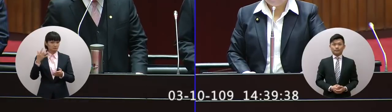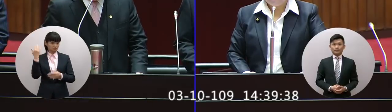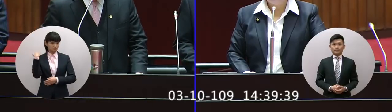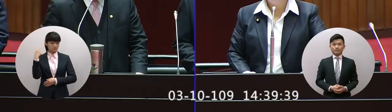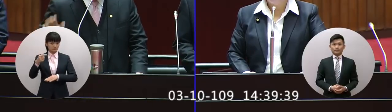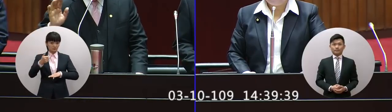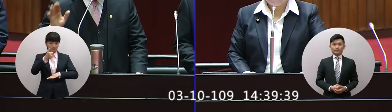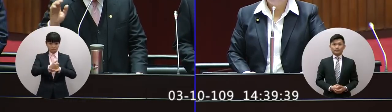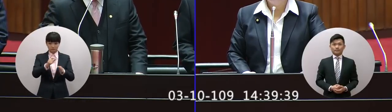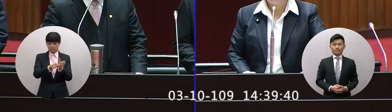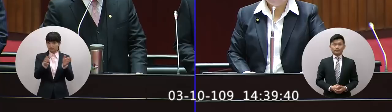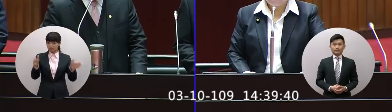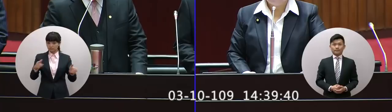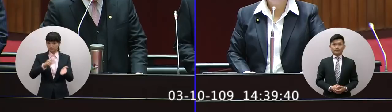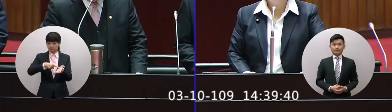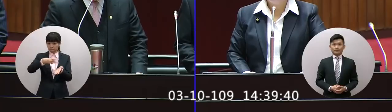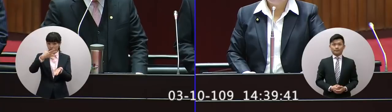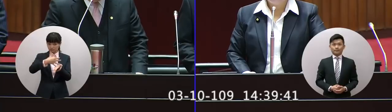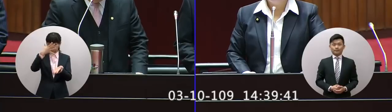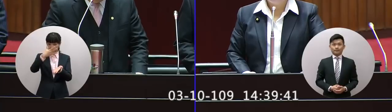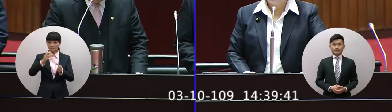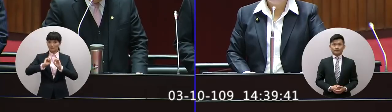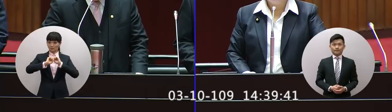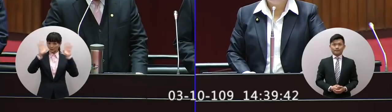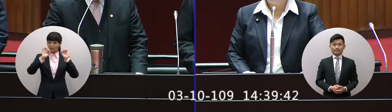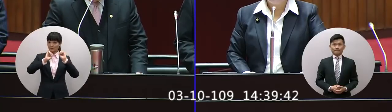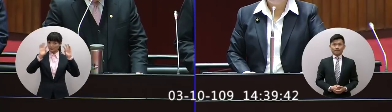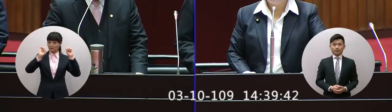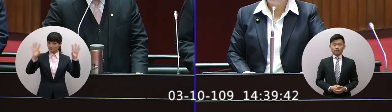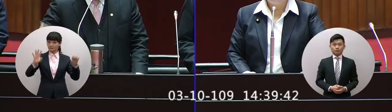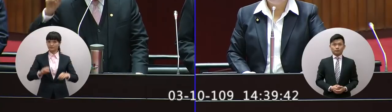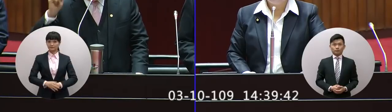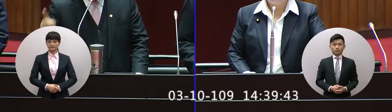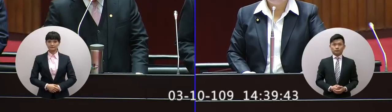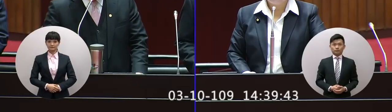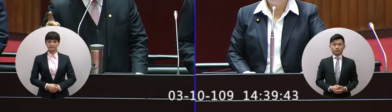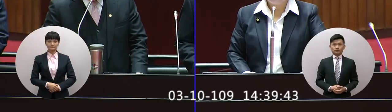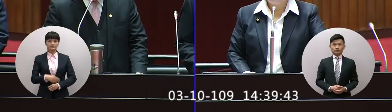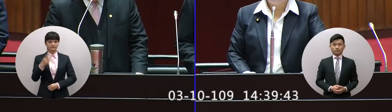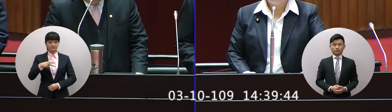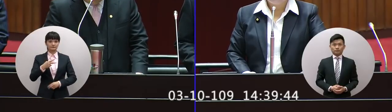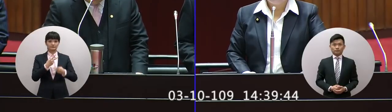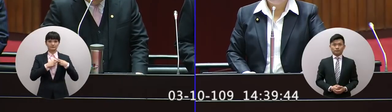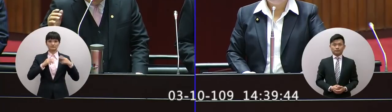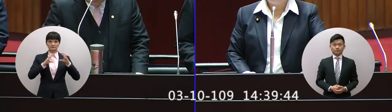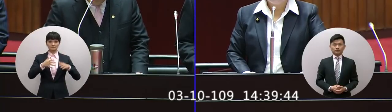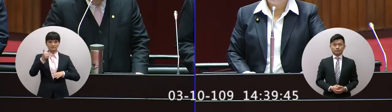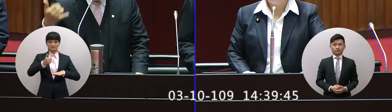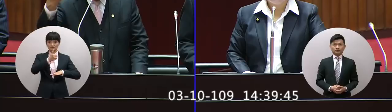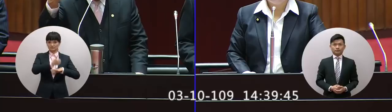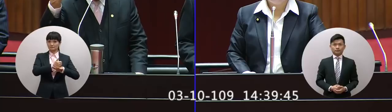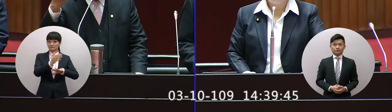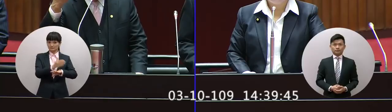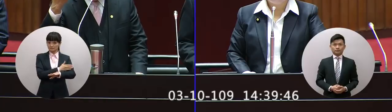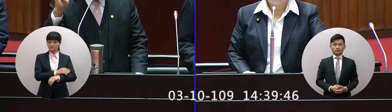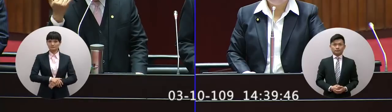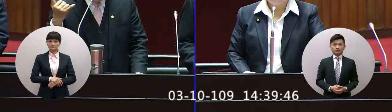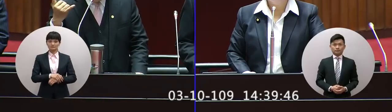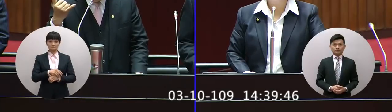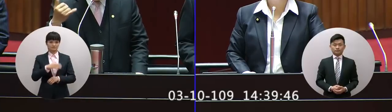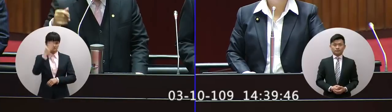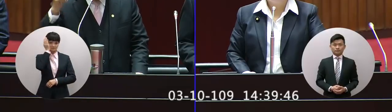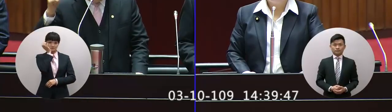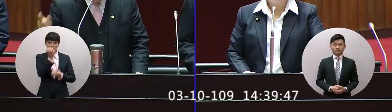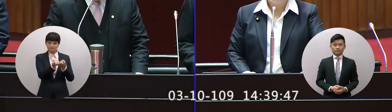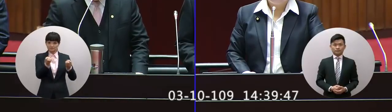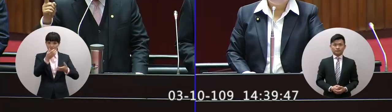发新闻稿一再对台中市民说的。而蔡政府上任以来减煤